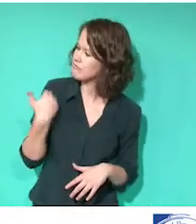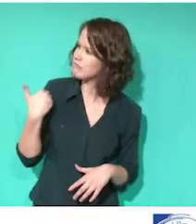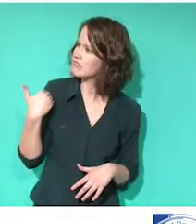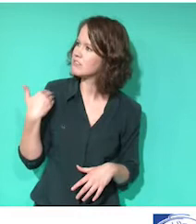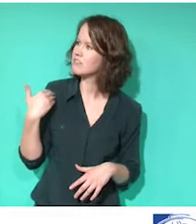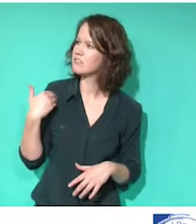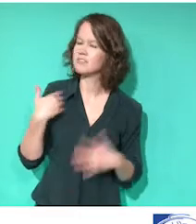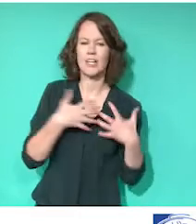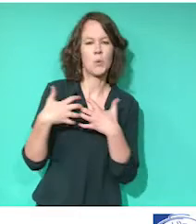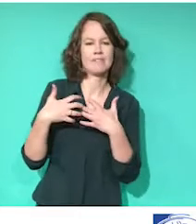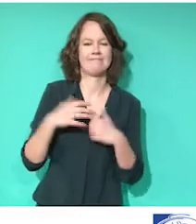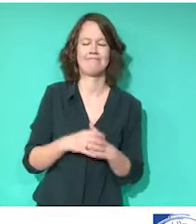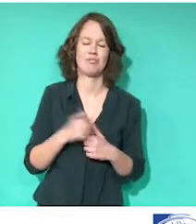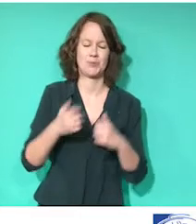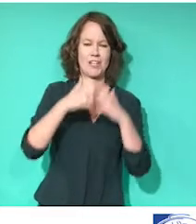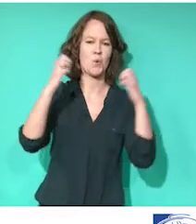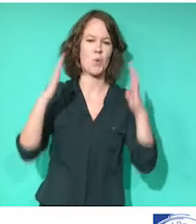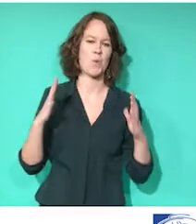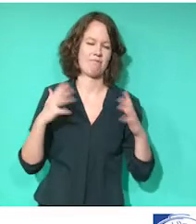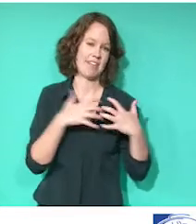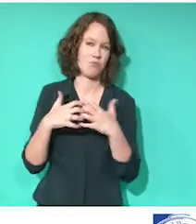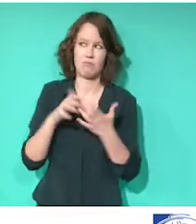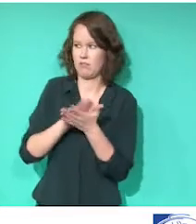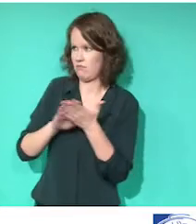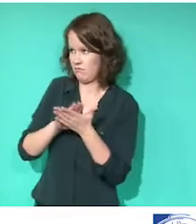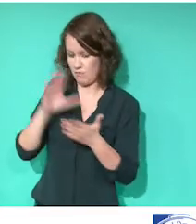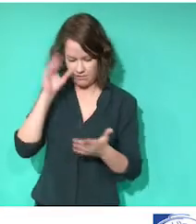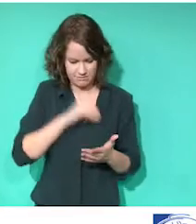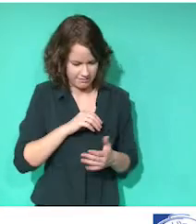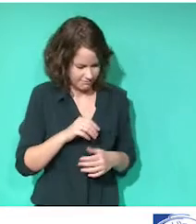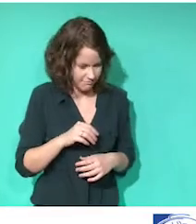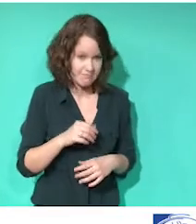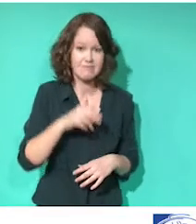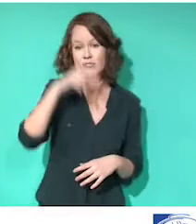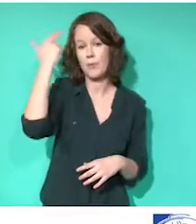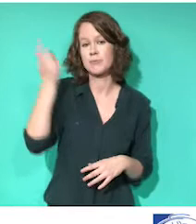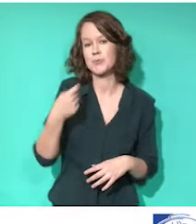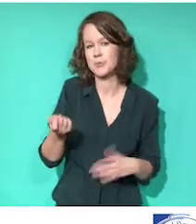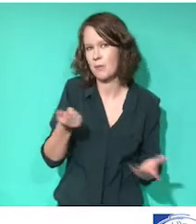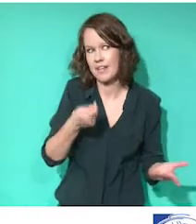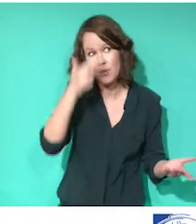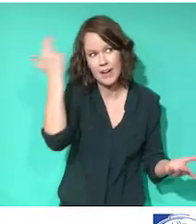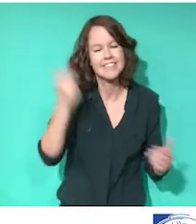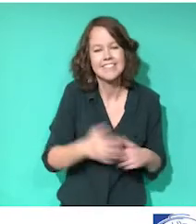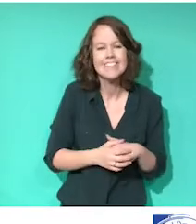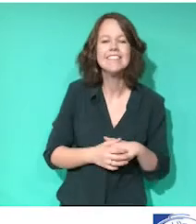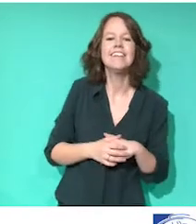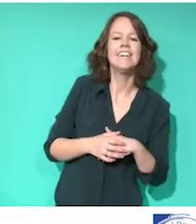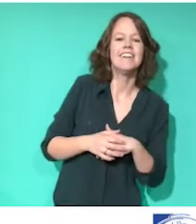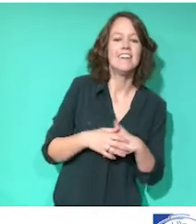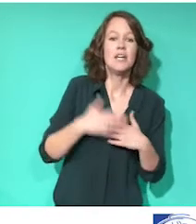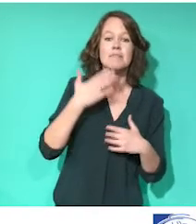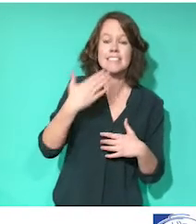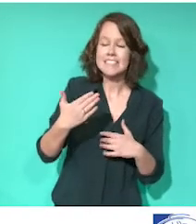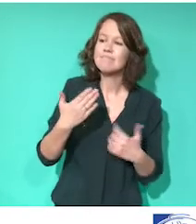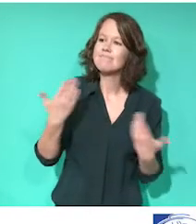chien ? Igloo, bien sûr. Igloo, pardon, excuse-moi. Ah oui, très bien. Bah oui, c'est normal. C'est parfaitement cohérent. Merci beaucoup.